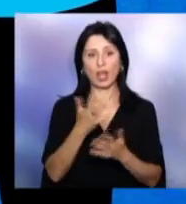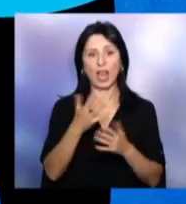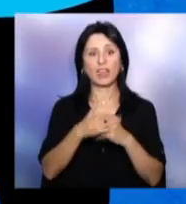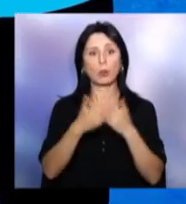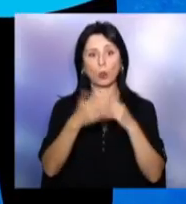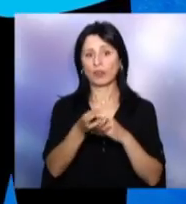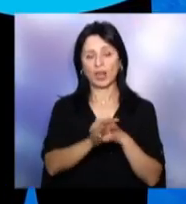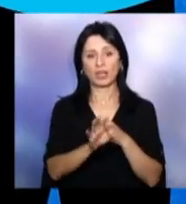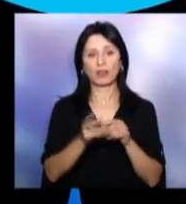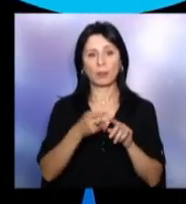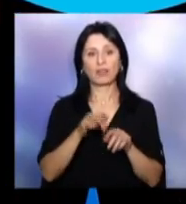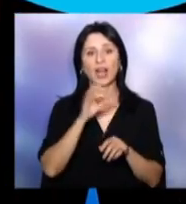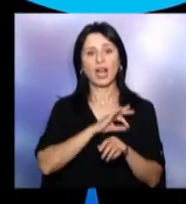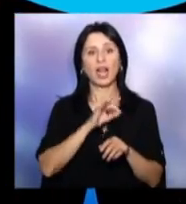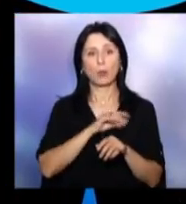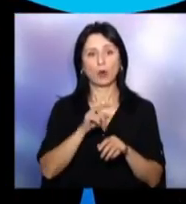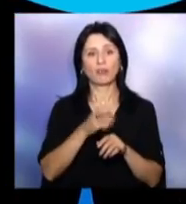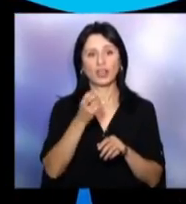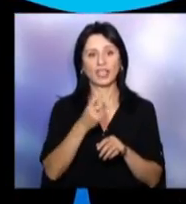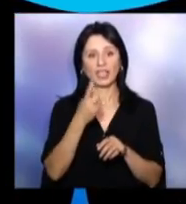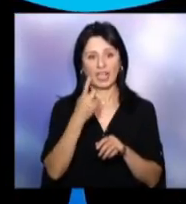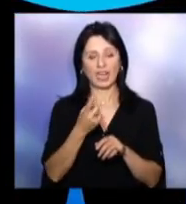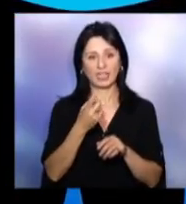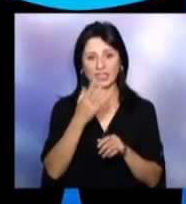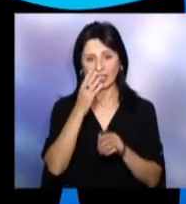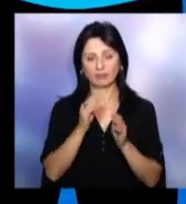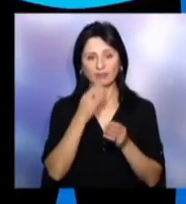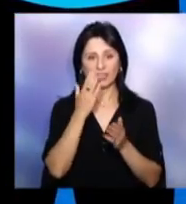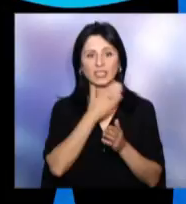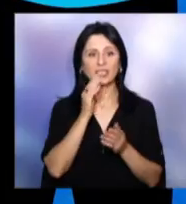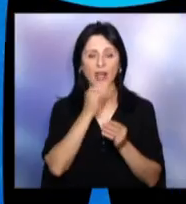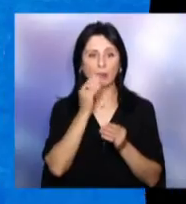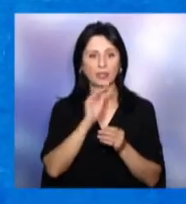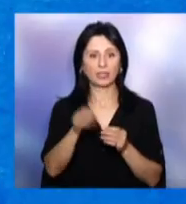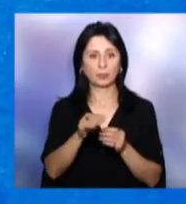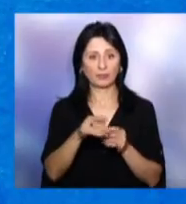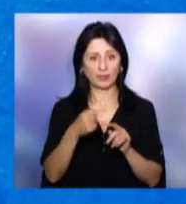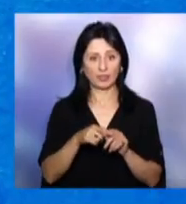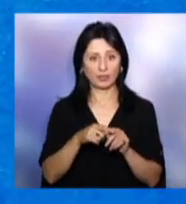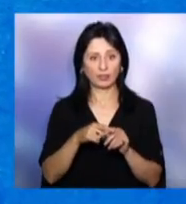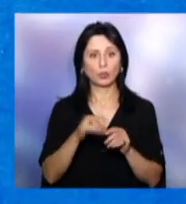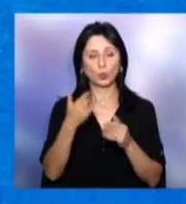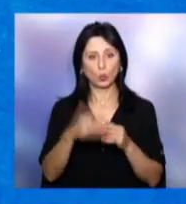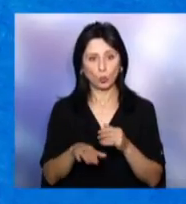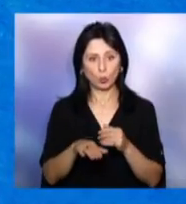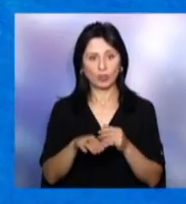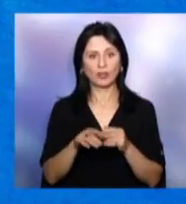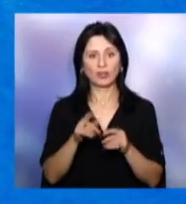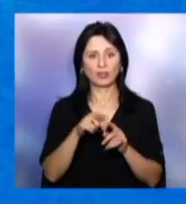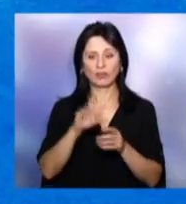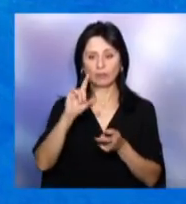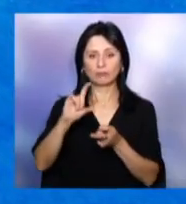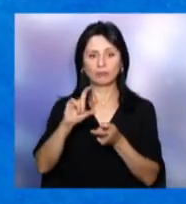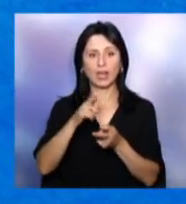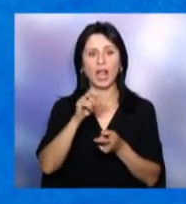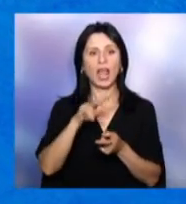ხელებით. ამისათვის გამოიყენეთ კიდევ ერთი ხელსახოცი. კარგად გამშრალ მტევნებზე წაისვით